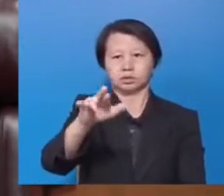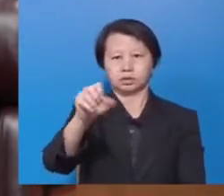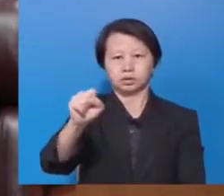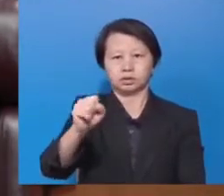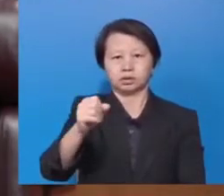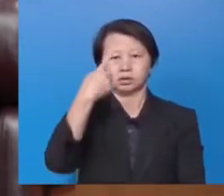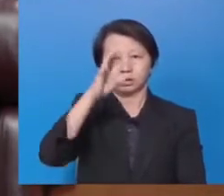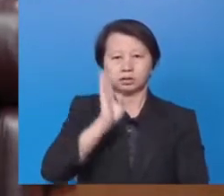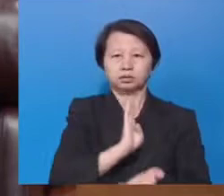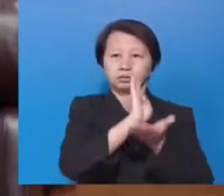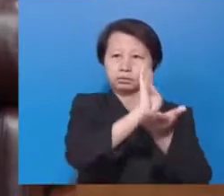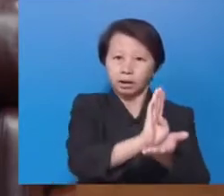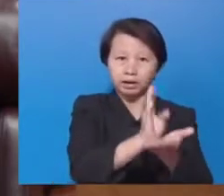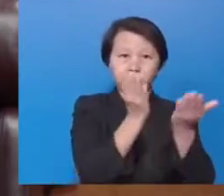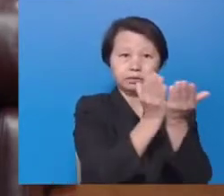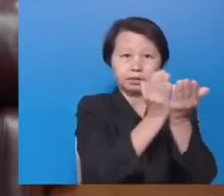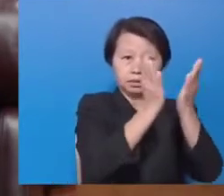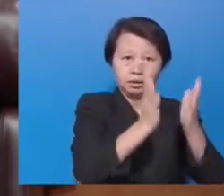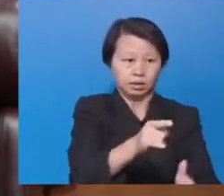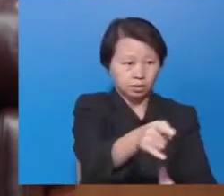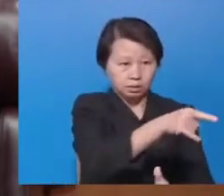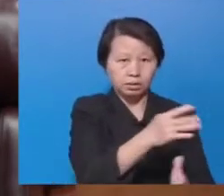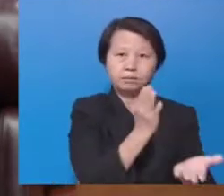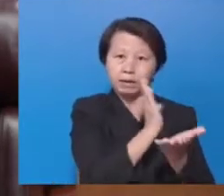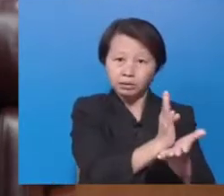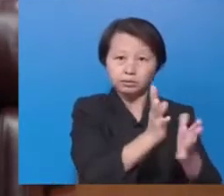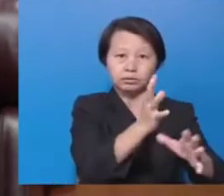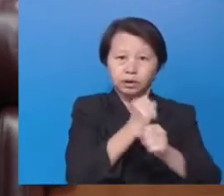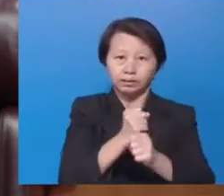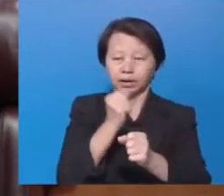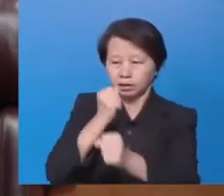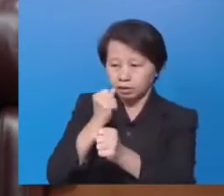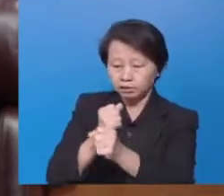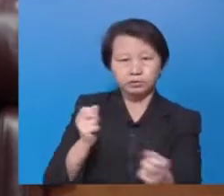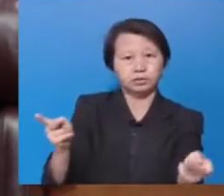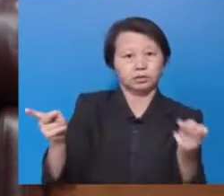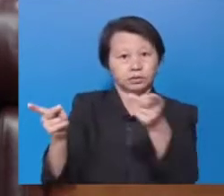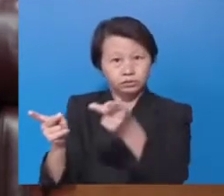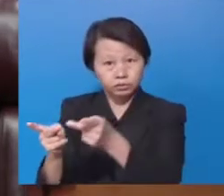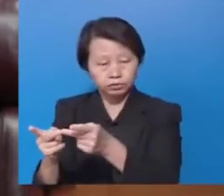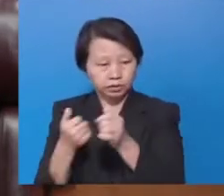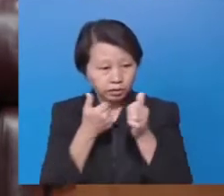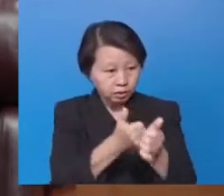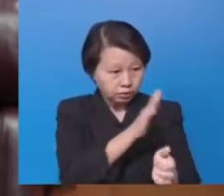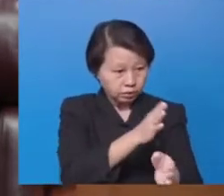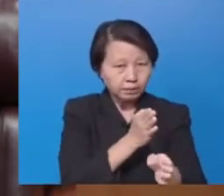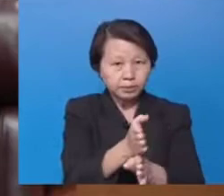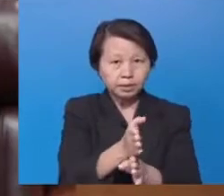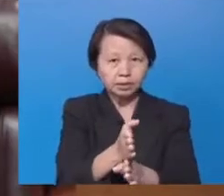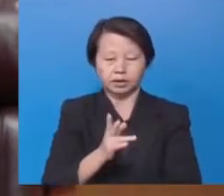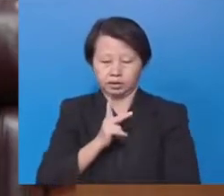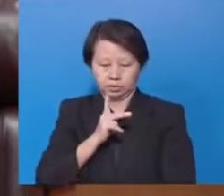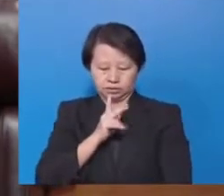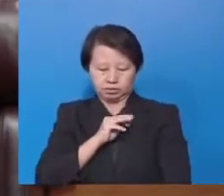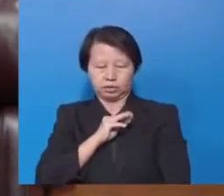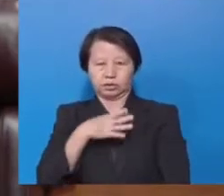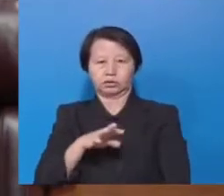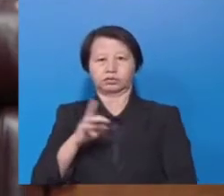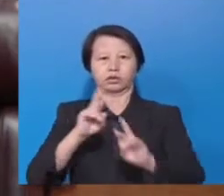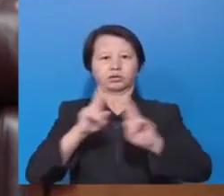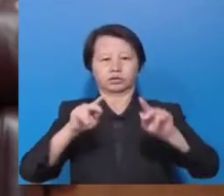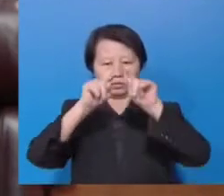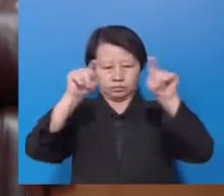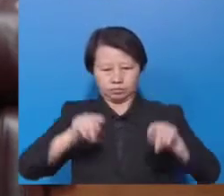dalam membantu siswa-siswa dah yang mendapat peluang pekerjaan yang bersesuaian mengikut kelulusan Kementerian telah menyediakan